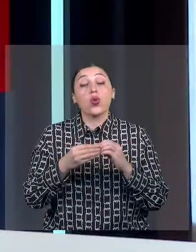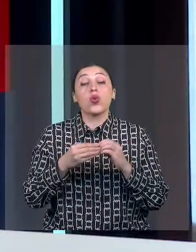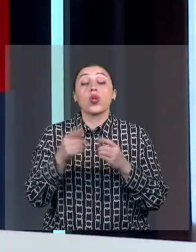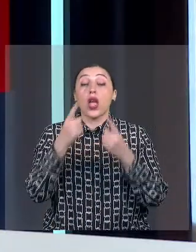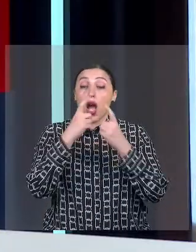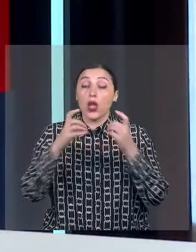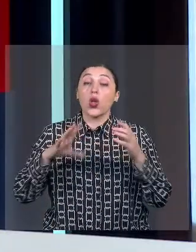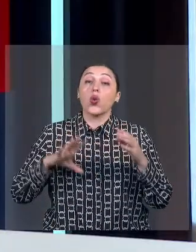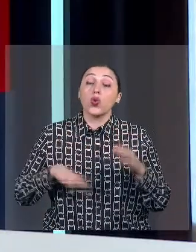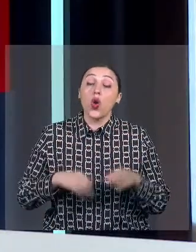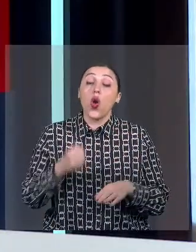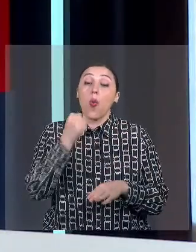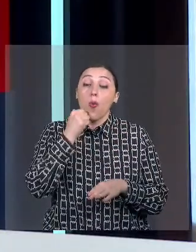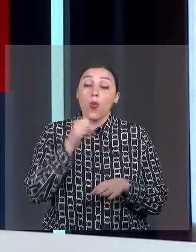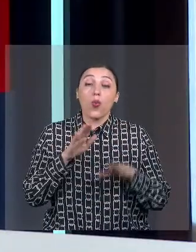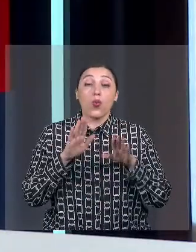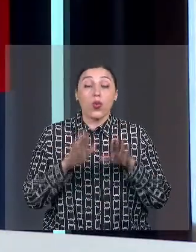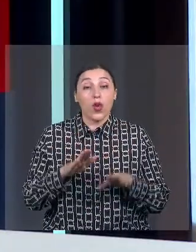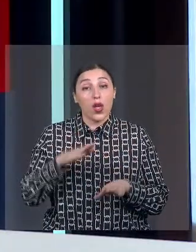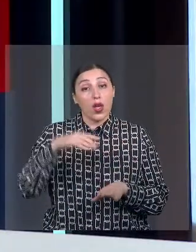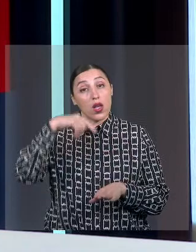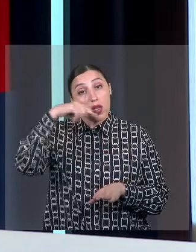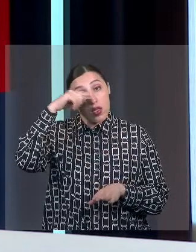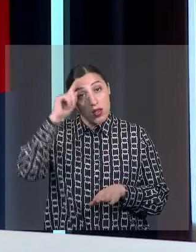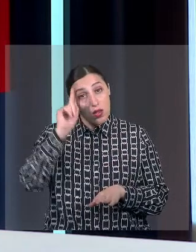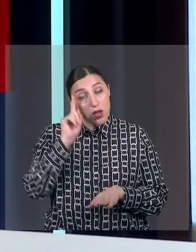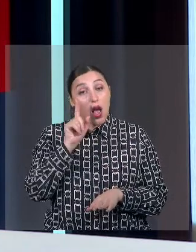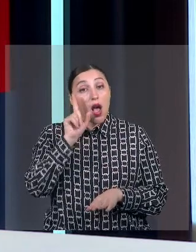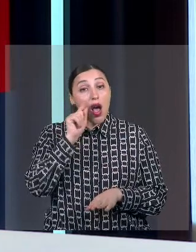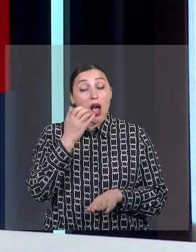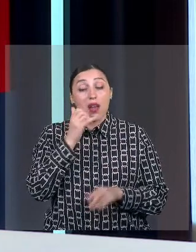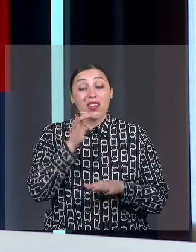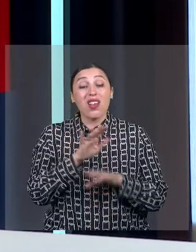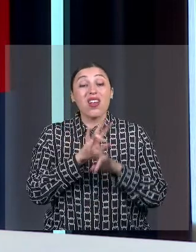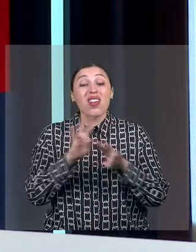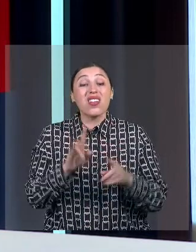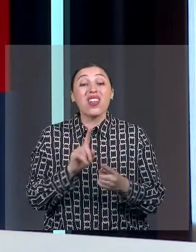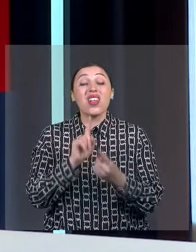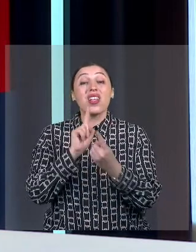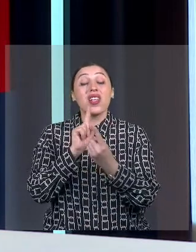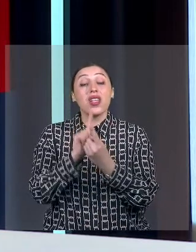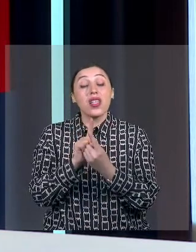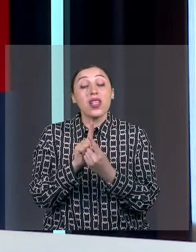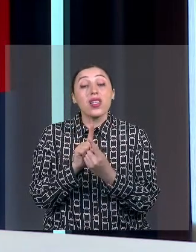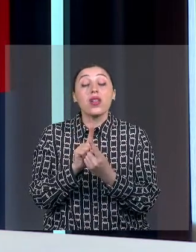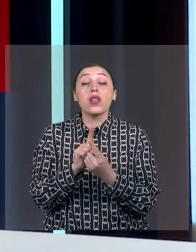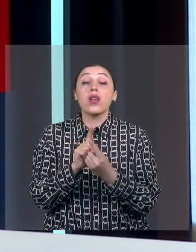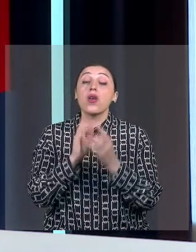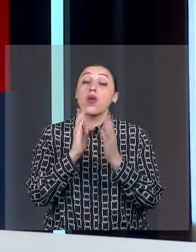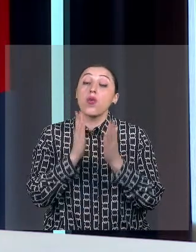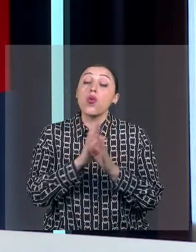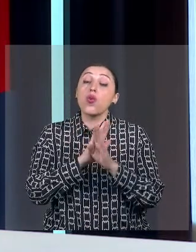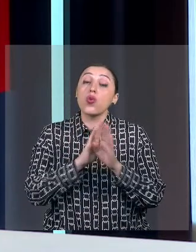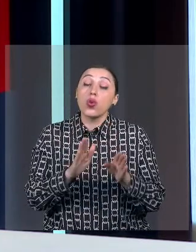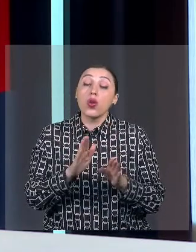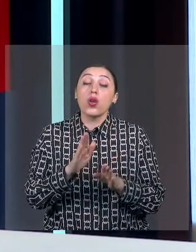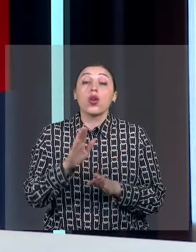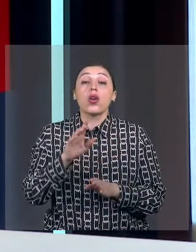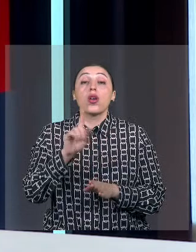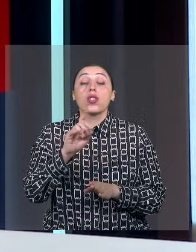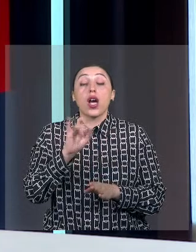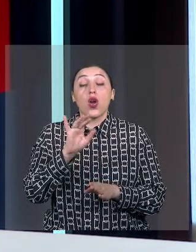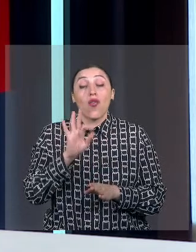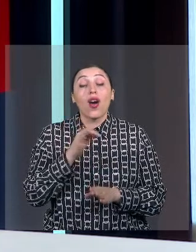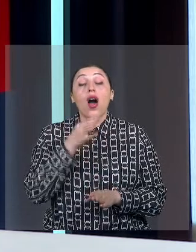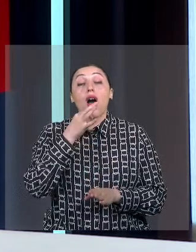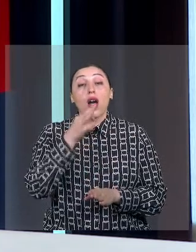հետո։ Իսկ հենց Մոսկվայում Ադրբեջանի ու Հայաստանի արտգործնախարարների հանդիպում անցկացվելու մասին Զախարովան ասել է, որ Երևանն